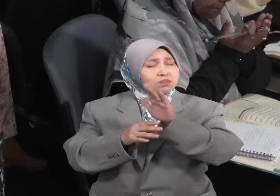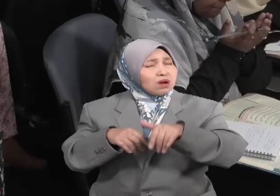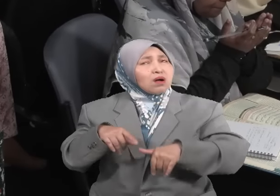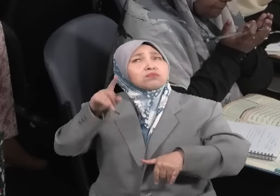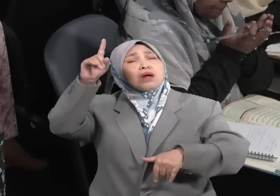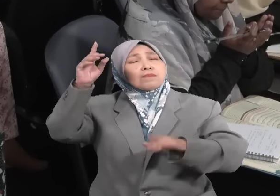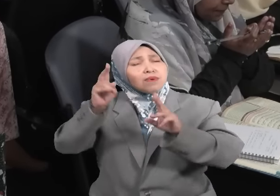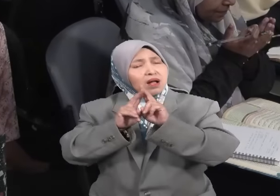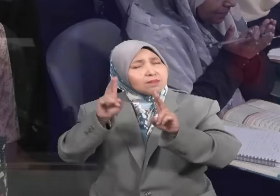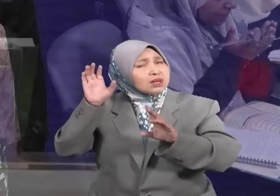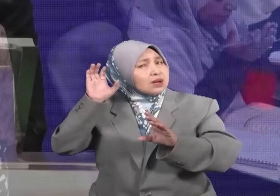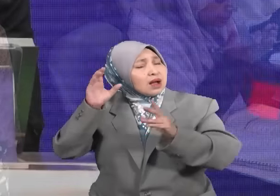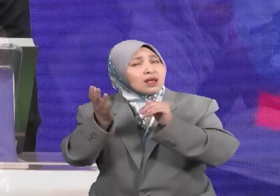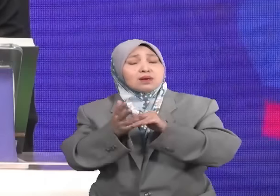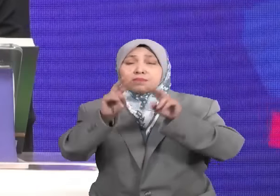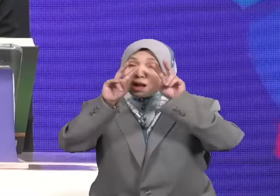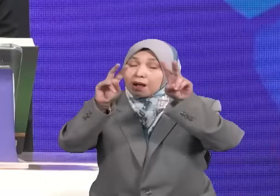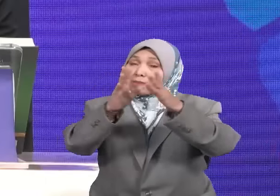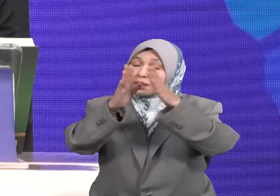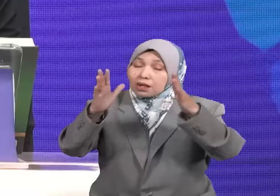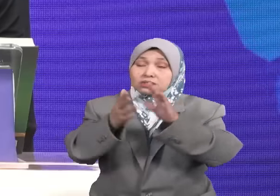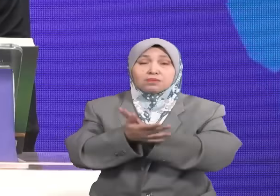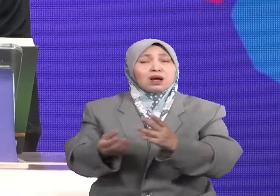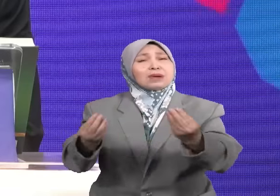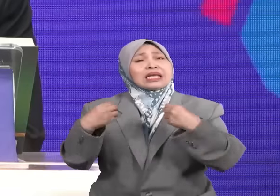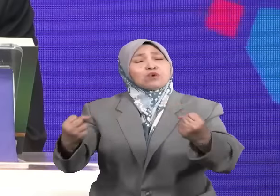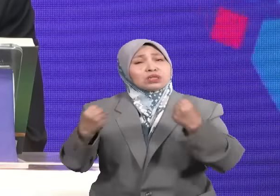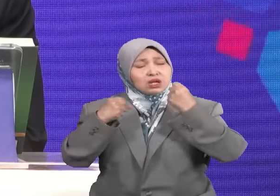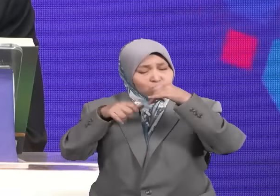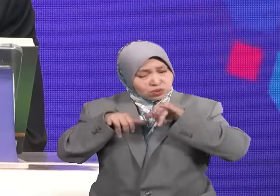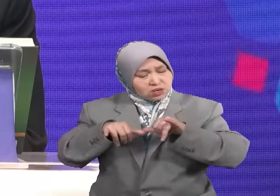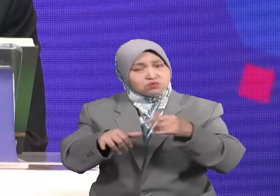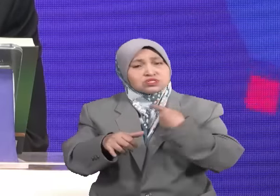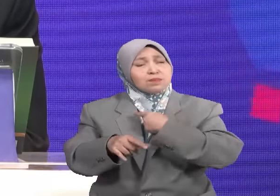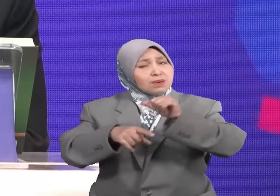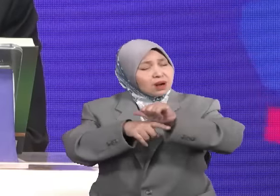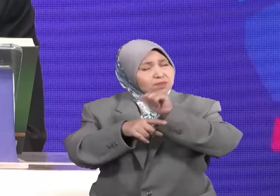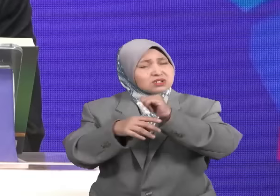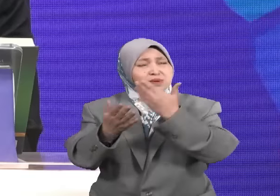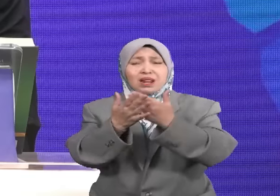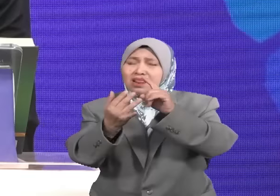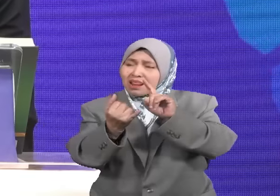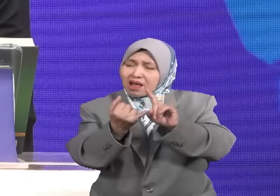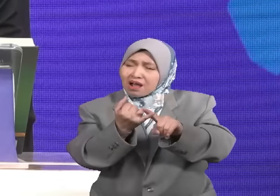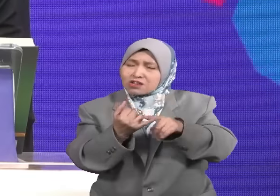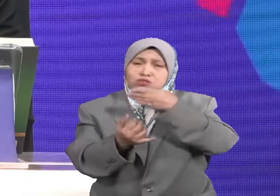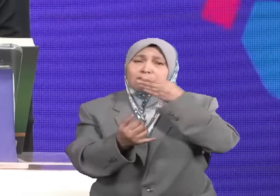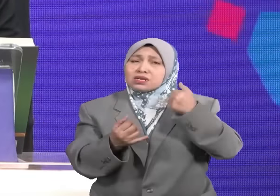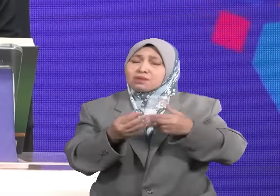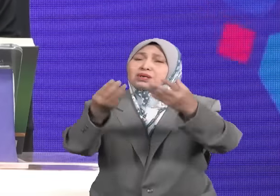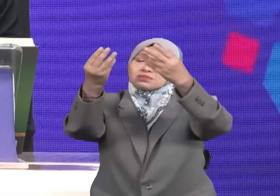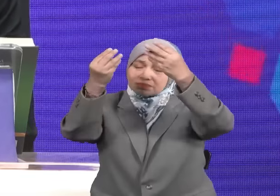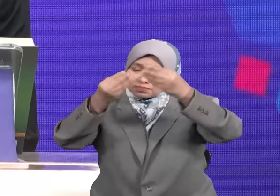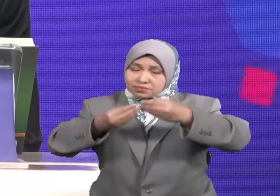lagi maha melihat, ya Allah. Ya Allah, ya Tuhan, bila kekuatan kepada kami untuk terus kami beramal sehingga hujung Ramadan, ya Allah. Kurniakanlah kepada